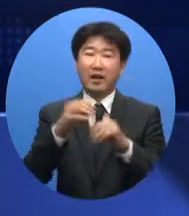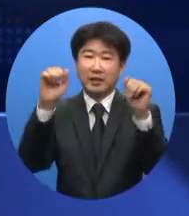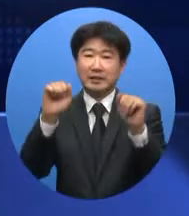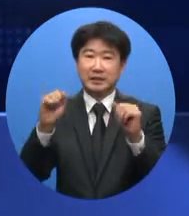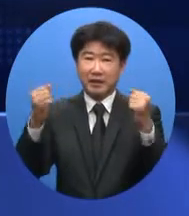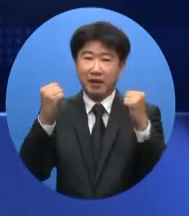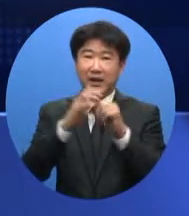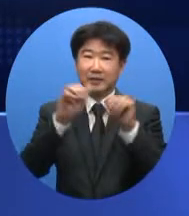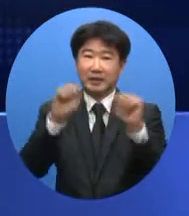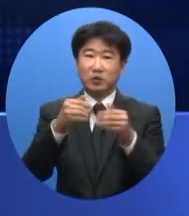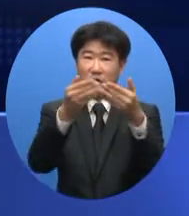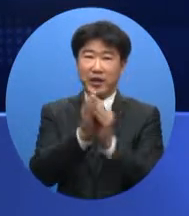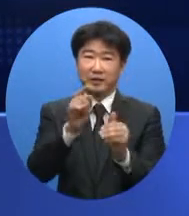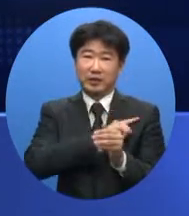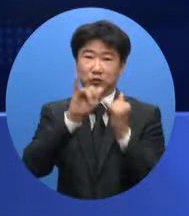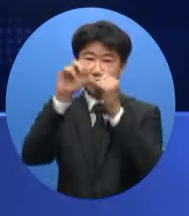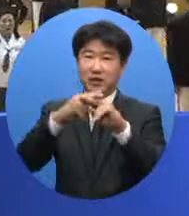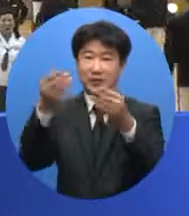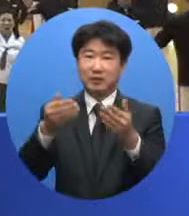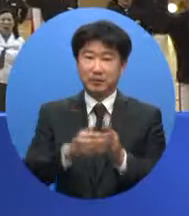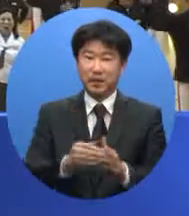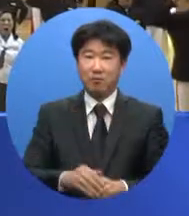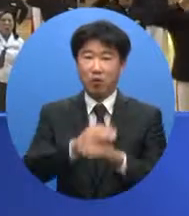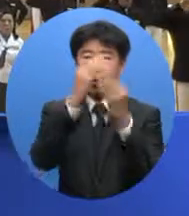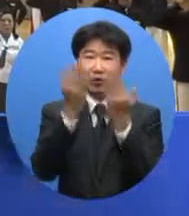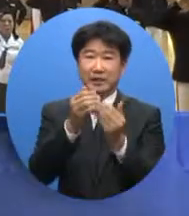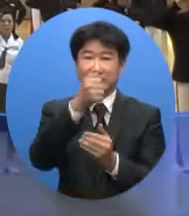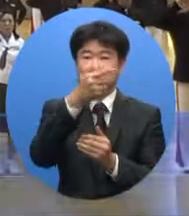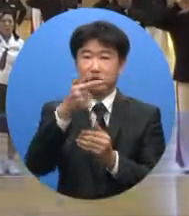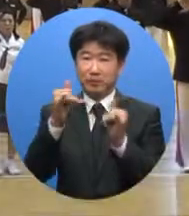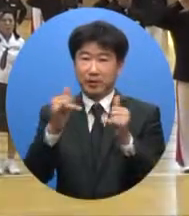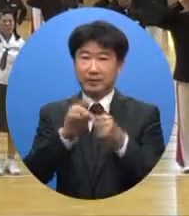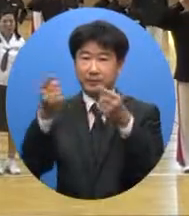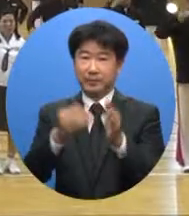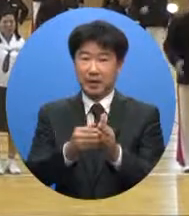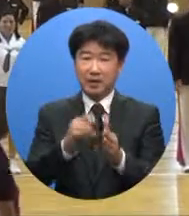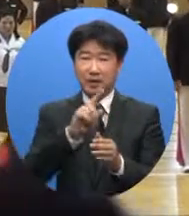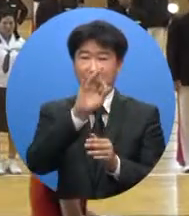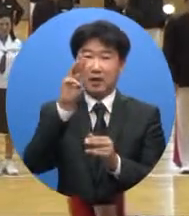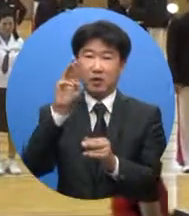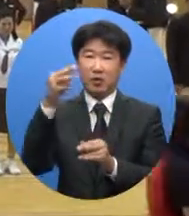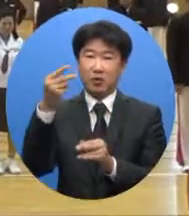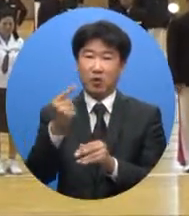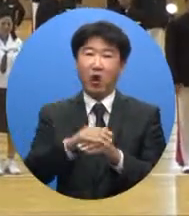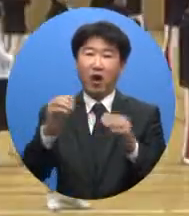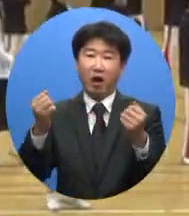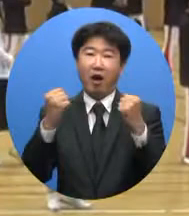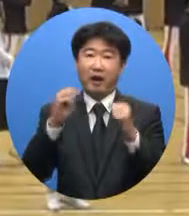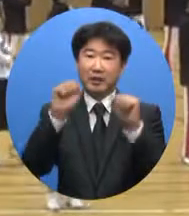건강체조단이 최우수상을 수상했습니다. 모두 56명으로 구성된 야로면 어르신